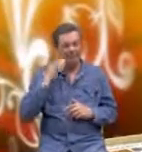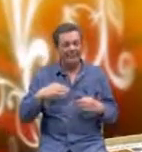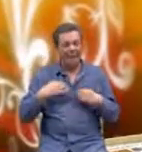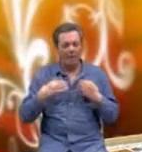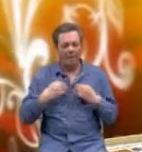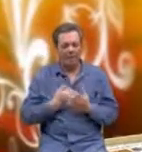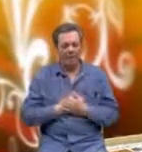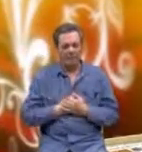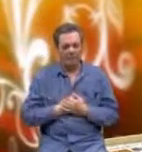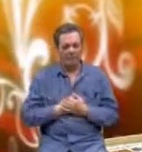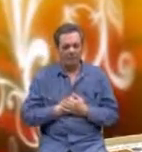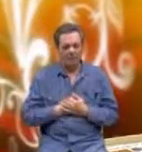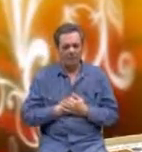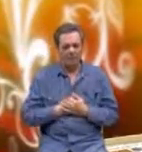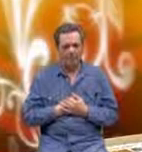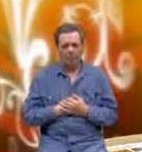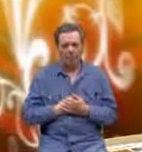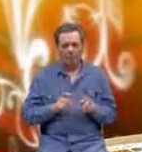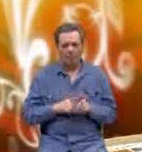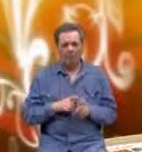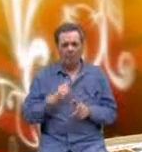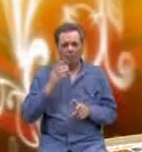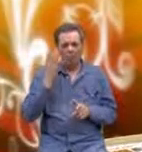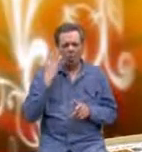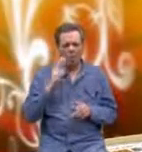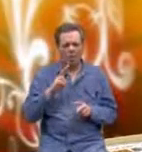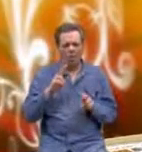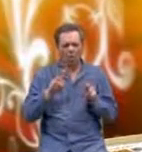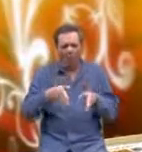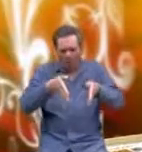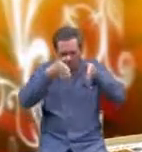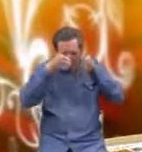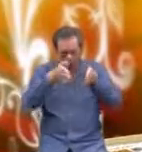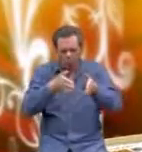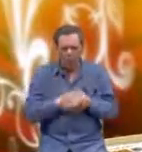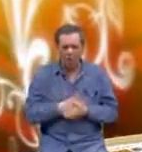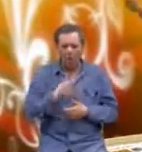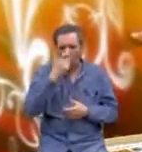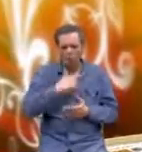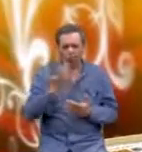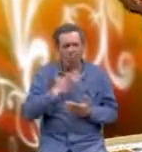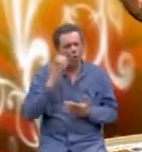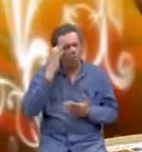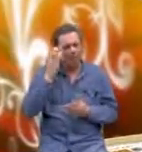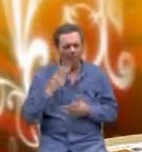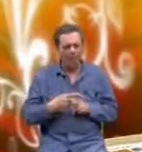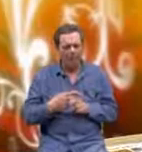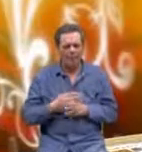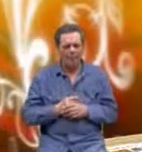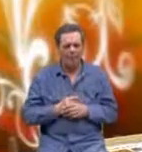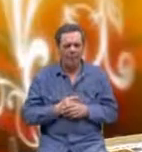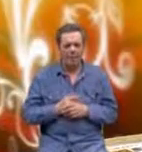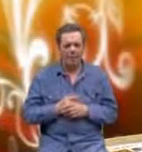za mentalno zdravlje, jel tako? I isto je tako bilo zaista fokusirano da osobe koje su mentalno bolesne